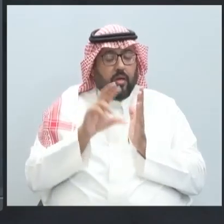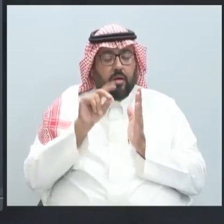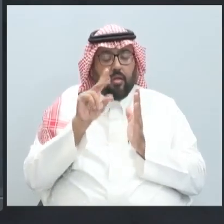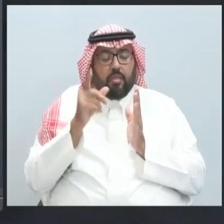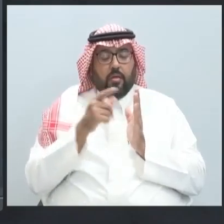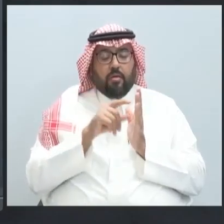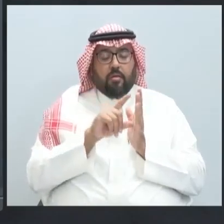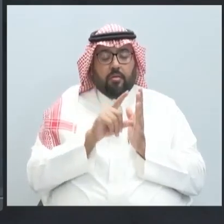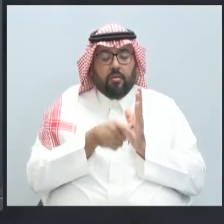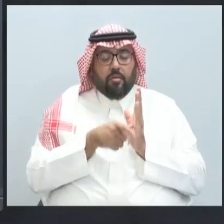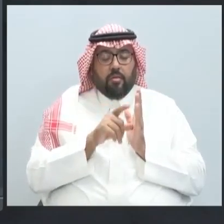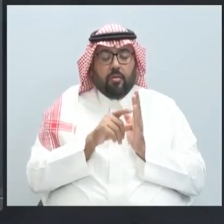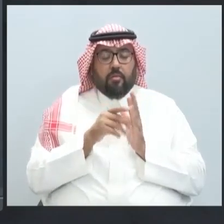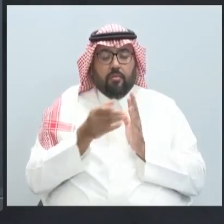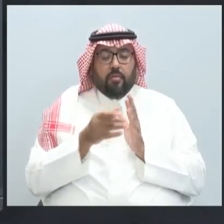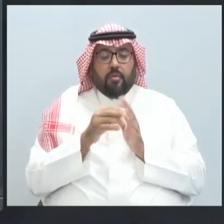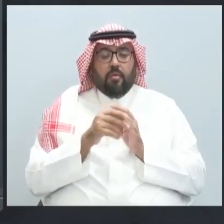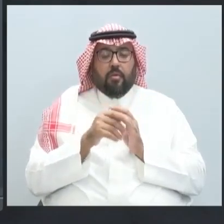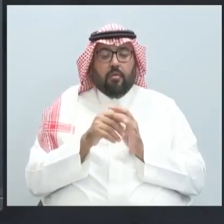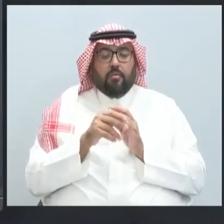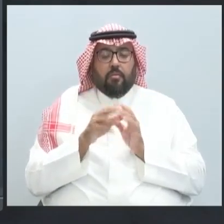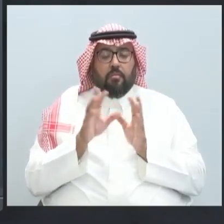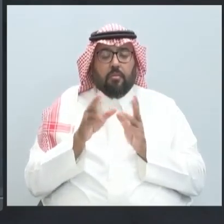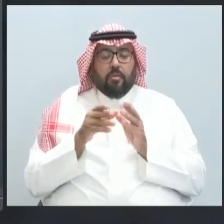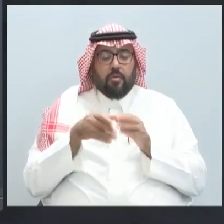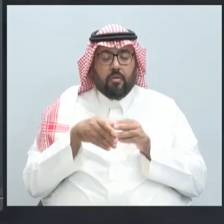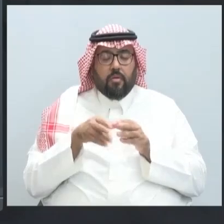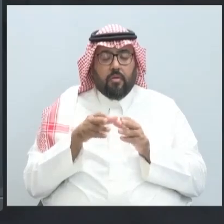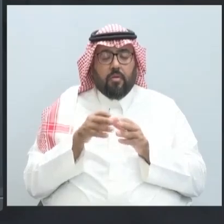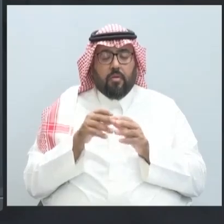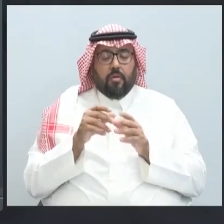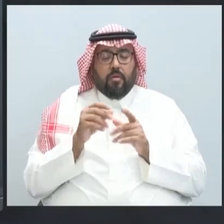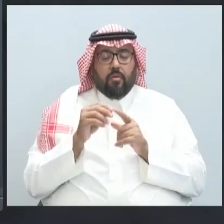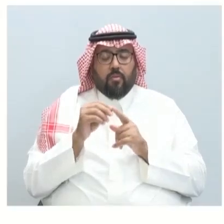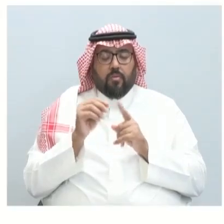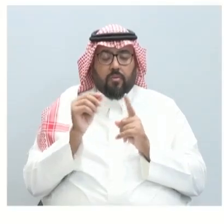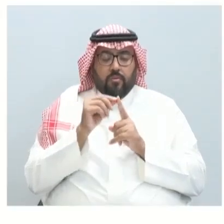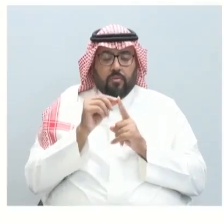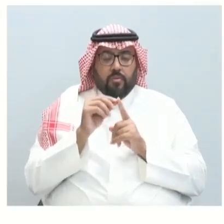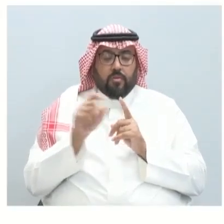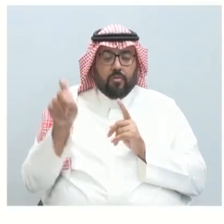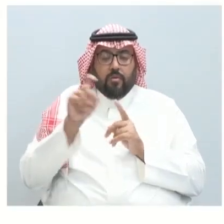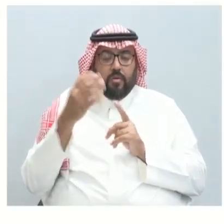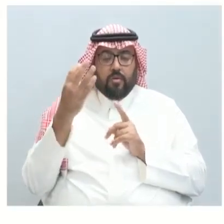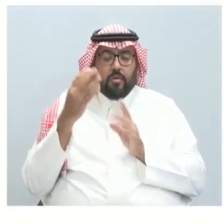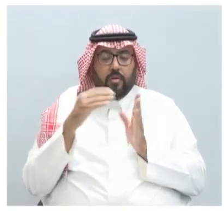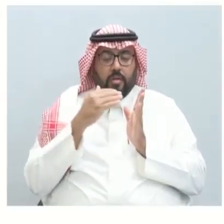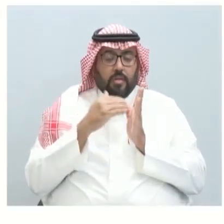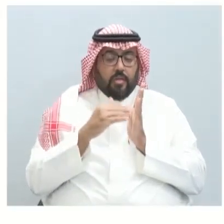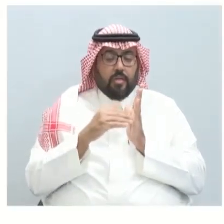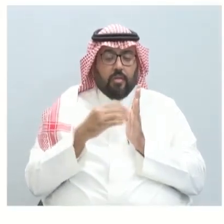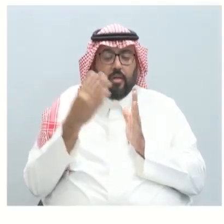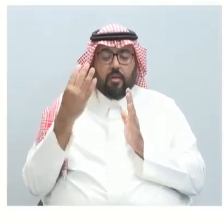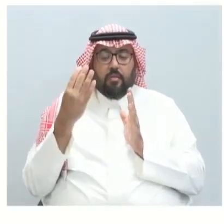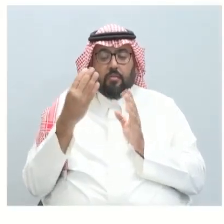نستطيع فلذلك البنات باي طريقه تراها مناسبه تستطيع الوصول نستطيع هنا في السؤال الرابع نصف القطر اربعه